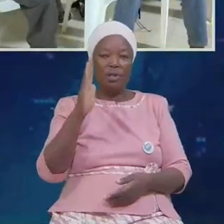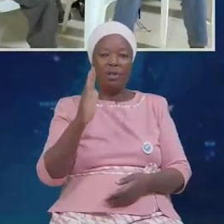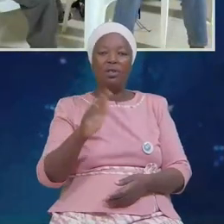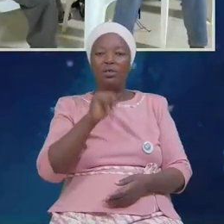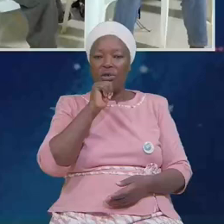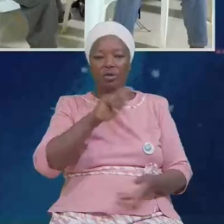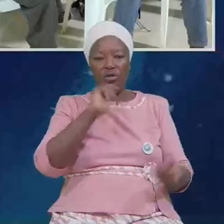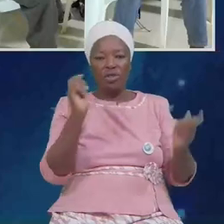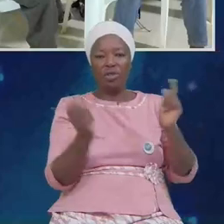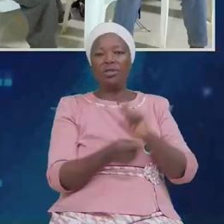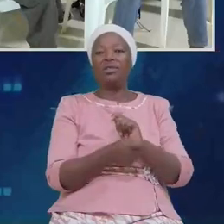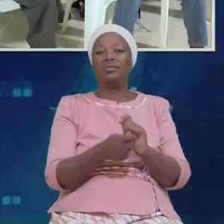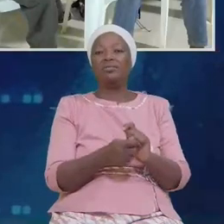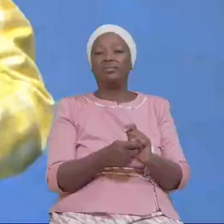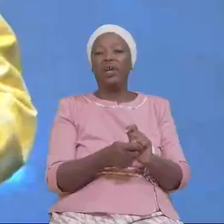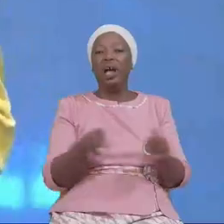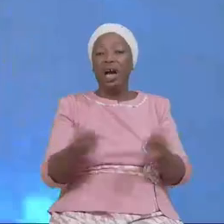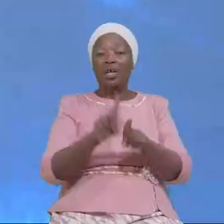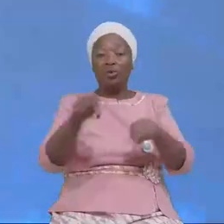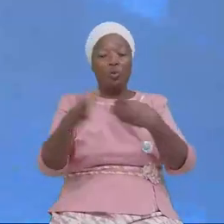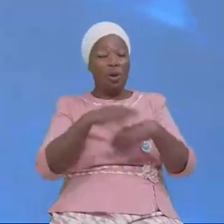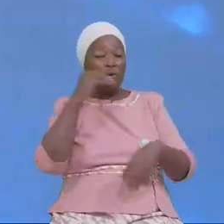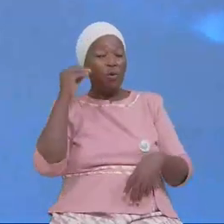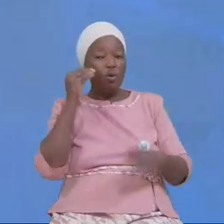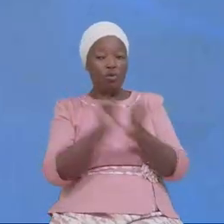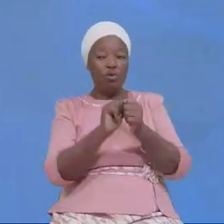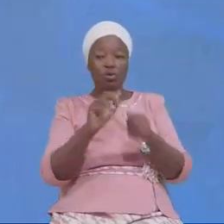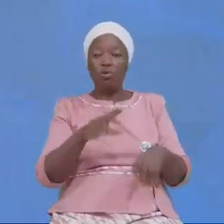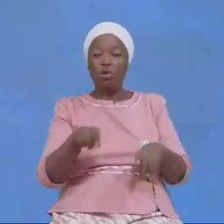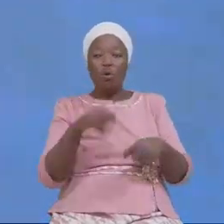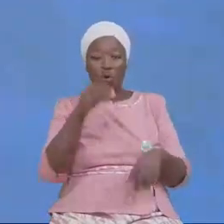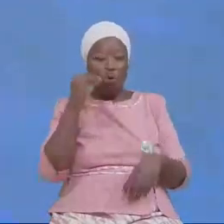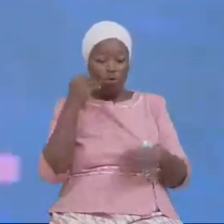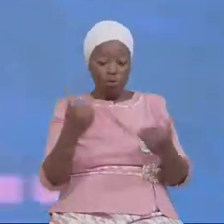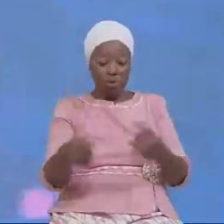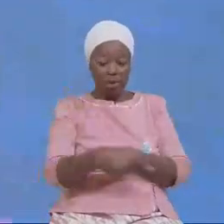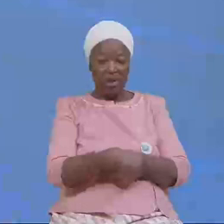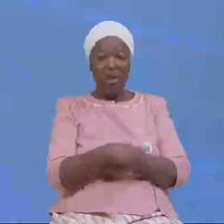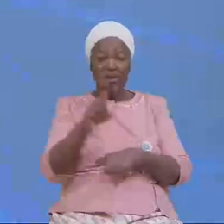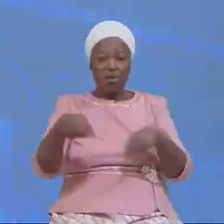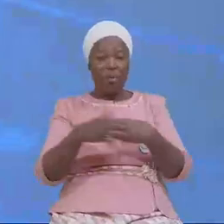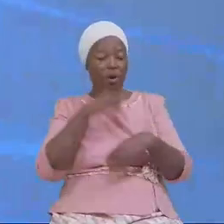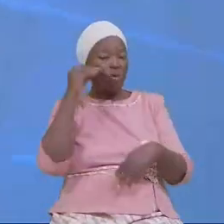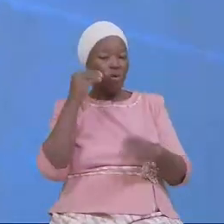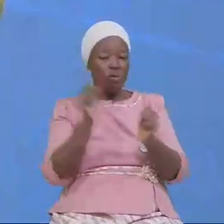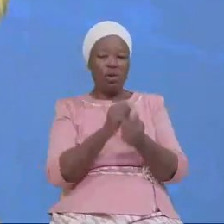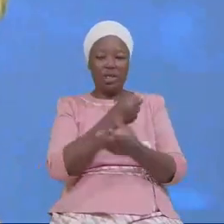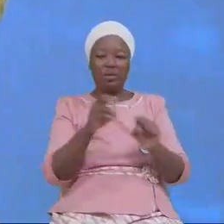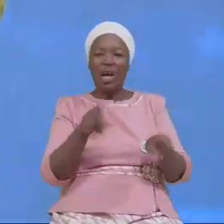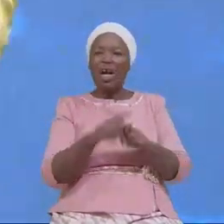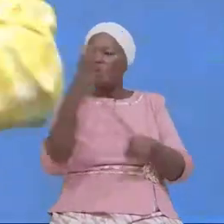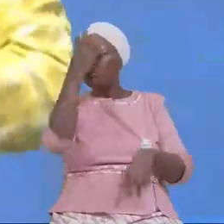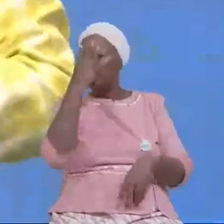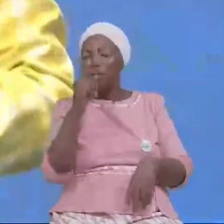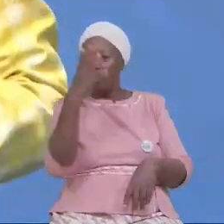pas. Comme vous allez rentrer chez vous, vous allez rentrer à la maison avec le salut. Comme vous dormez, vous allez dormir